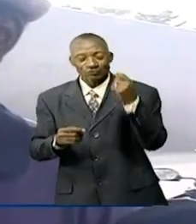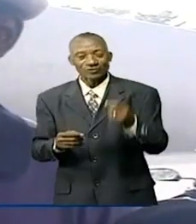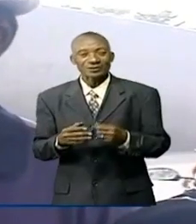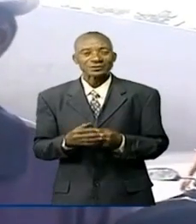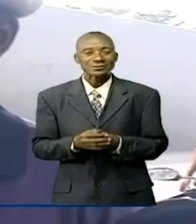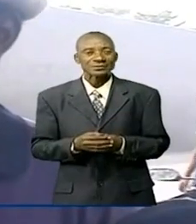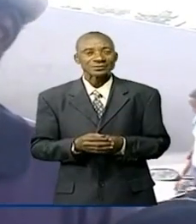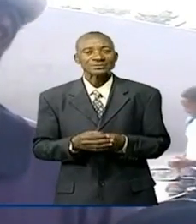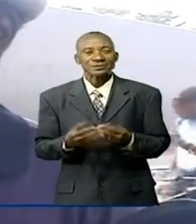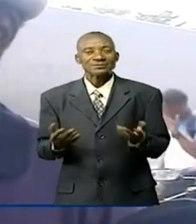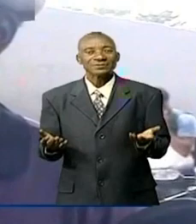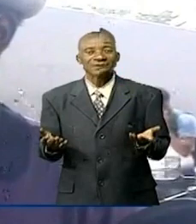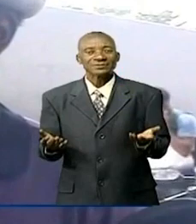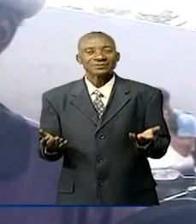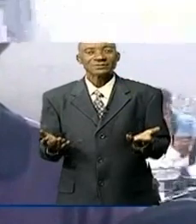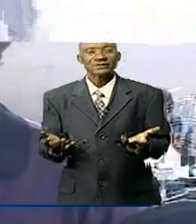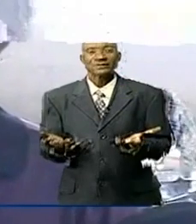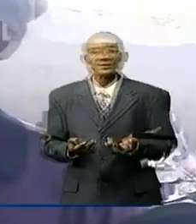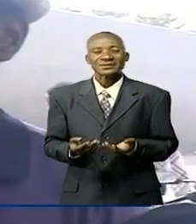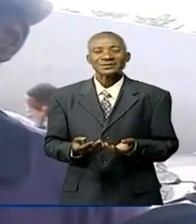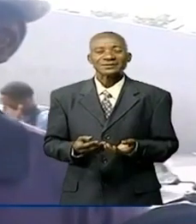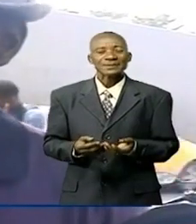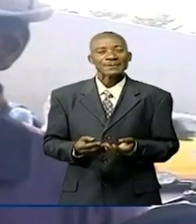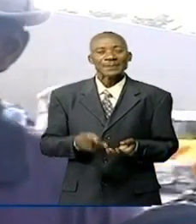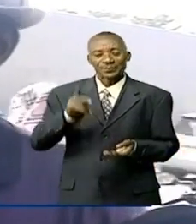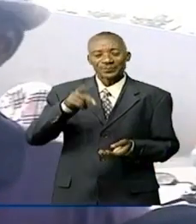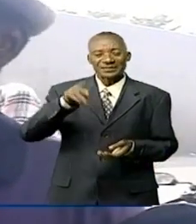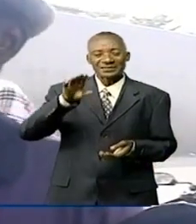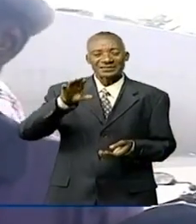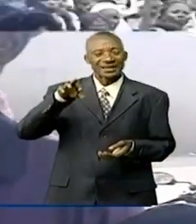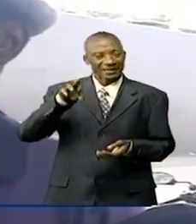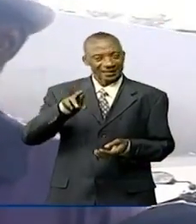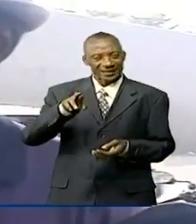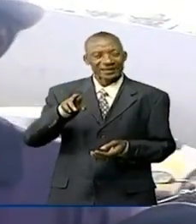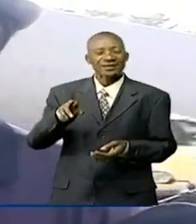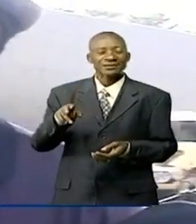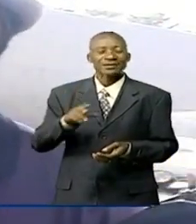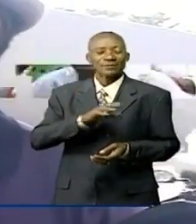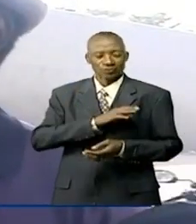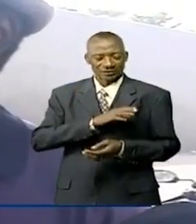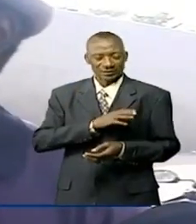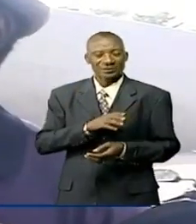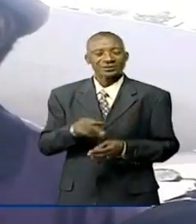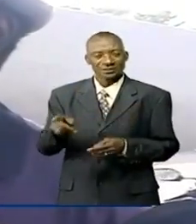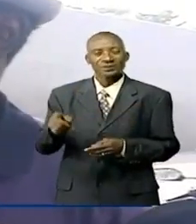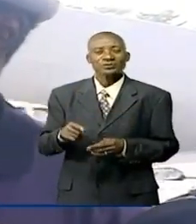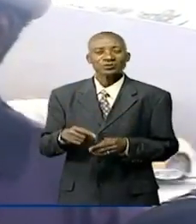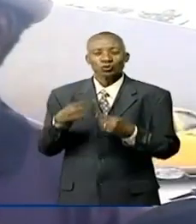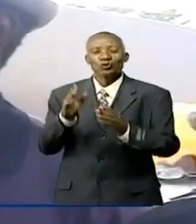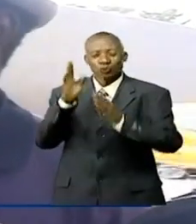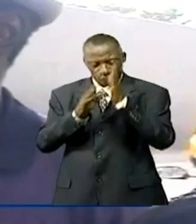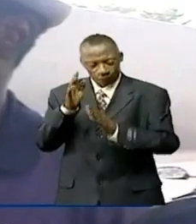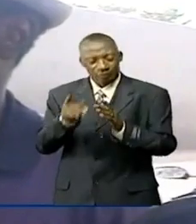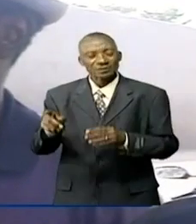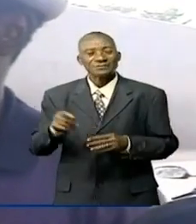agents qualifiés de la PSR sont aussi à la base de cette situation.